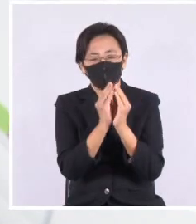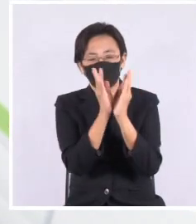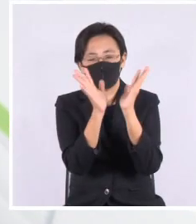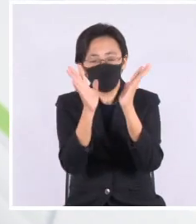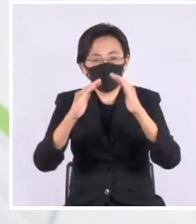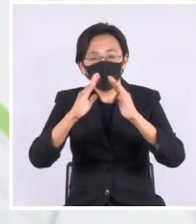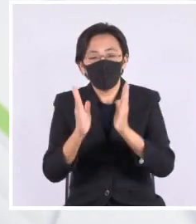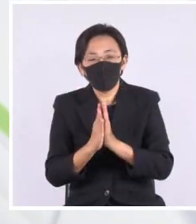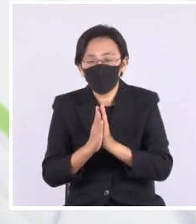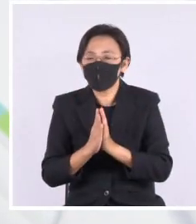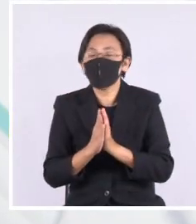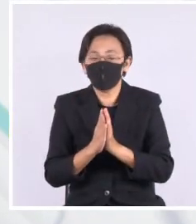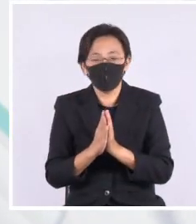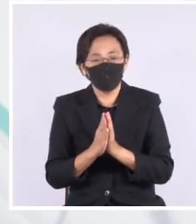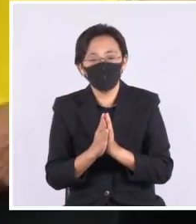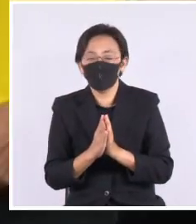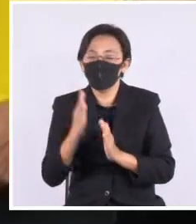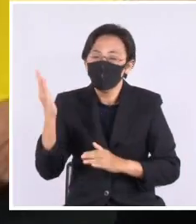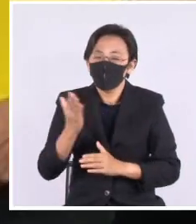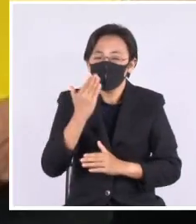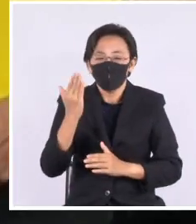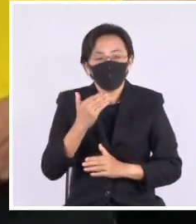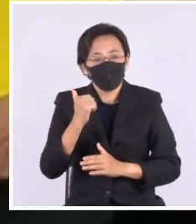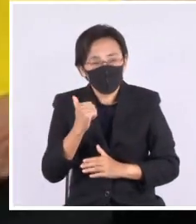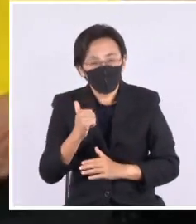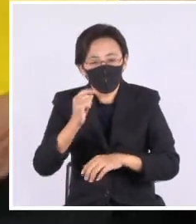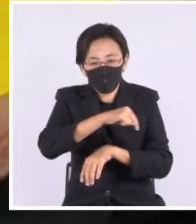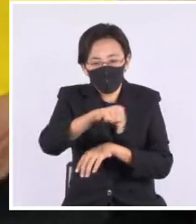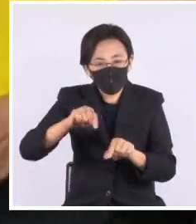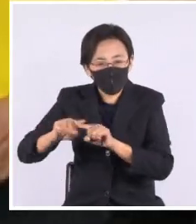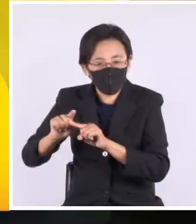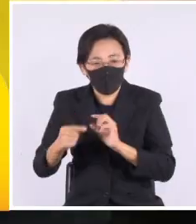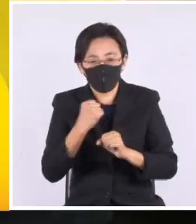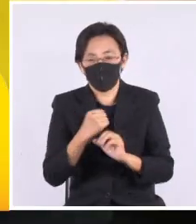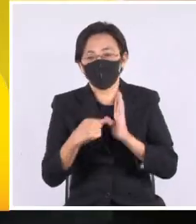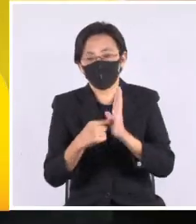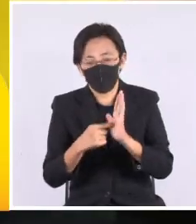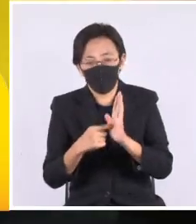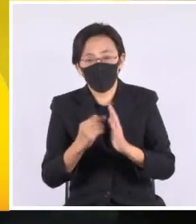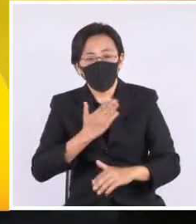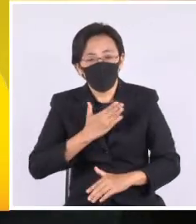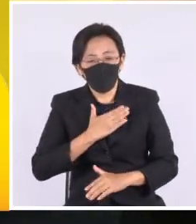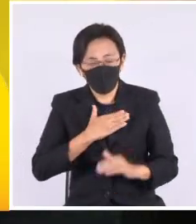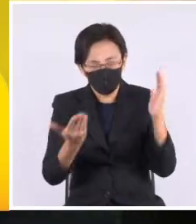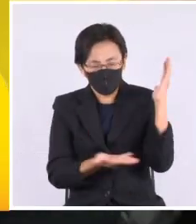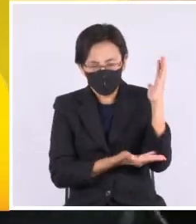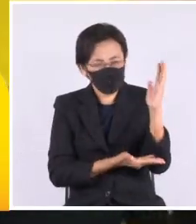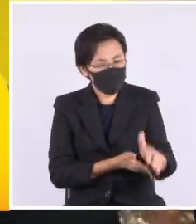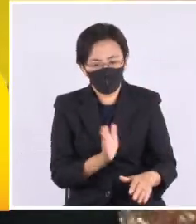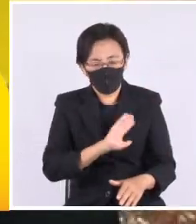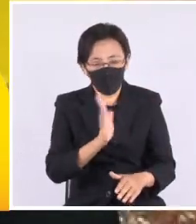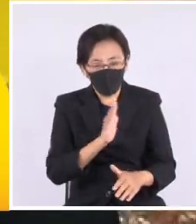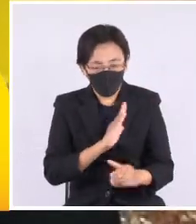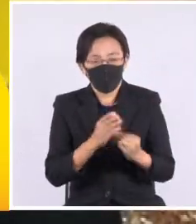แล้วก็เป็นตัวอย่างครับว่าให้ที่อื่นเห็นเป็นตัวอย่างนะครับว่าเราสามารถทำได้นะครับในการที่จะ